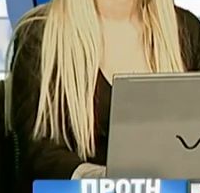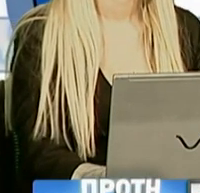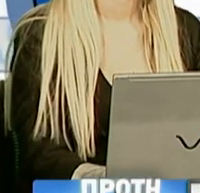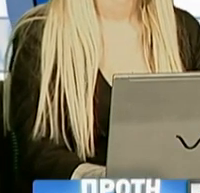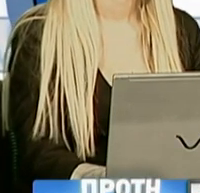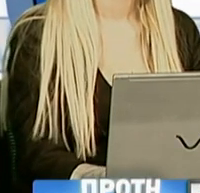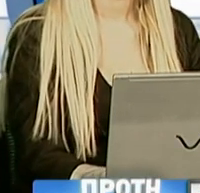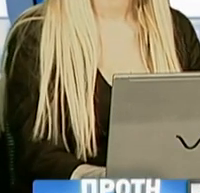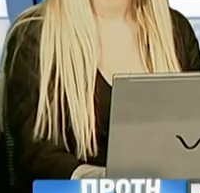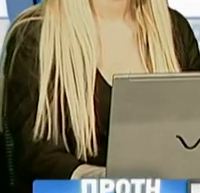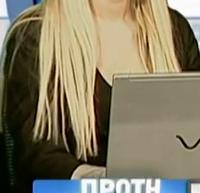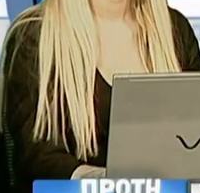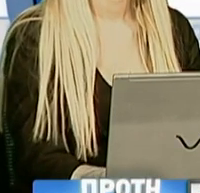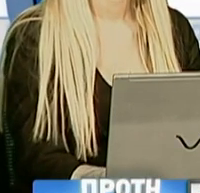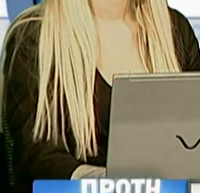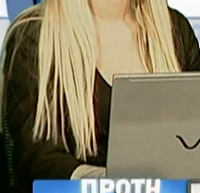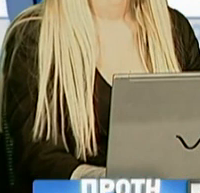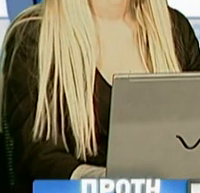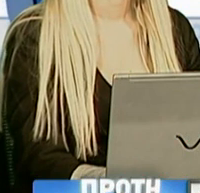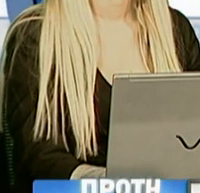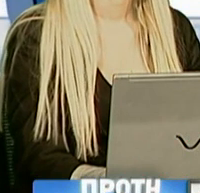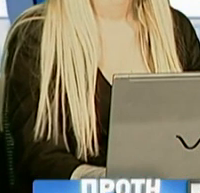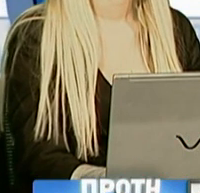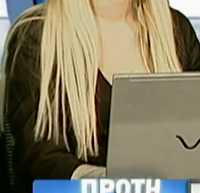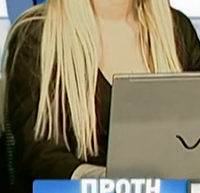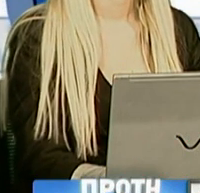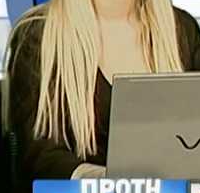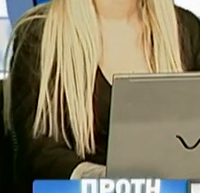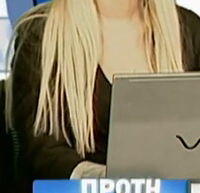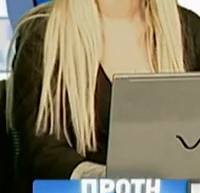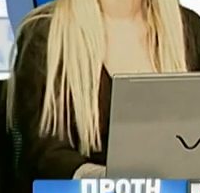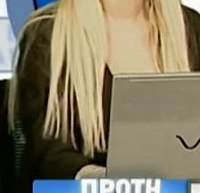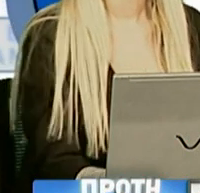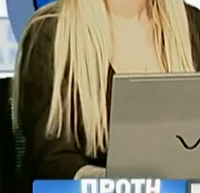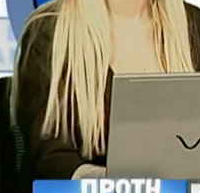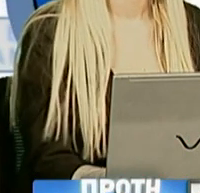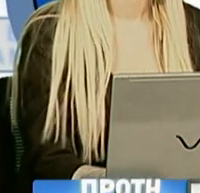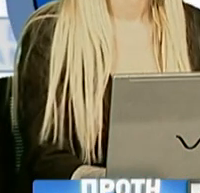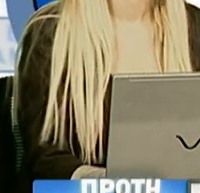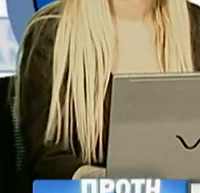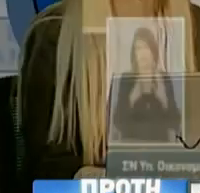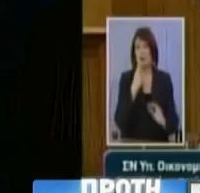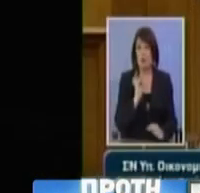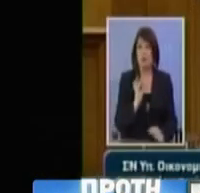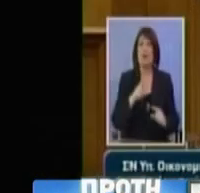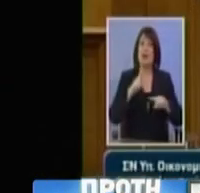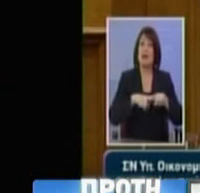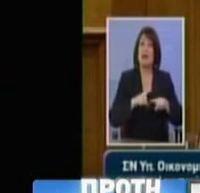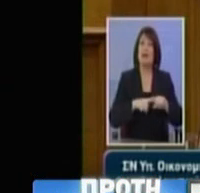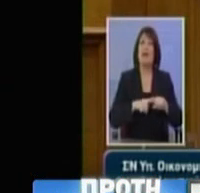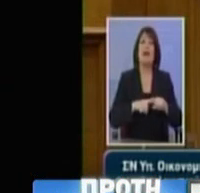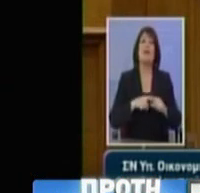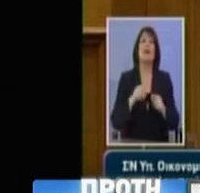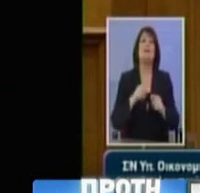ελληνικής οικονομίας, δεχόμενος ωστόσο την κριτική εφόσον αυτή είναι καλοπροαίρετη και επικοδομητική. Από το βήμα λοιπόν της Βουλής, ο Γιάννης